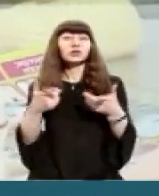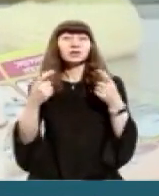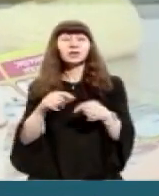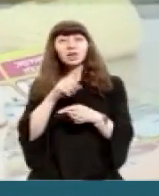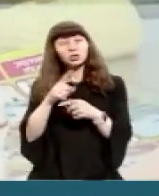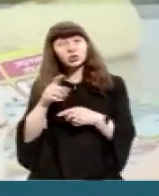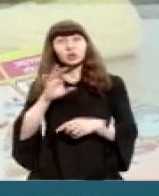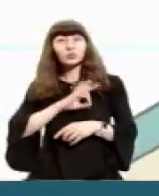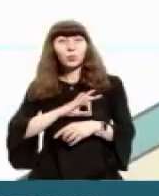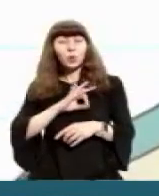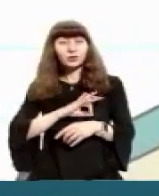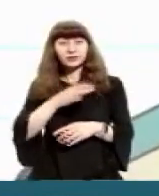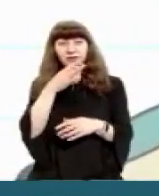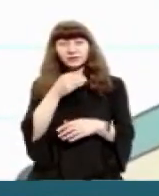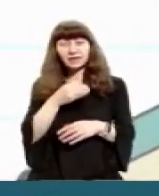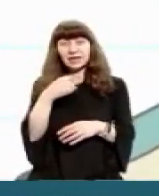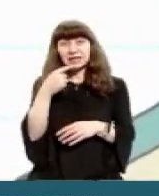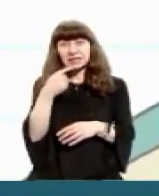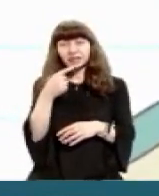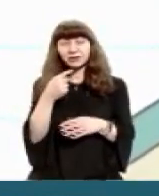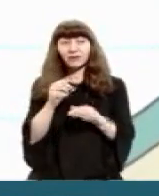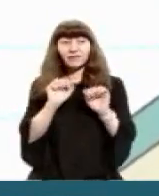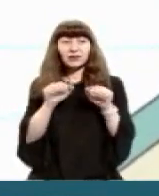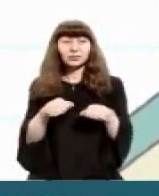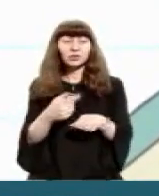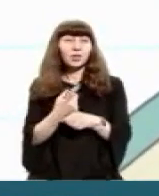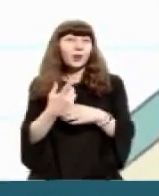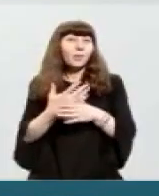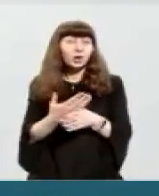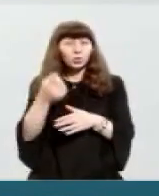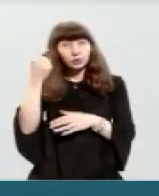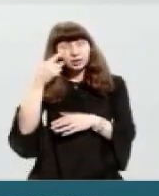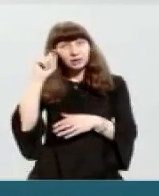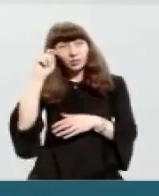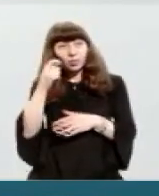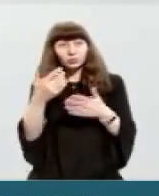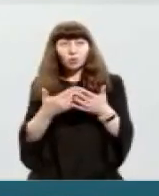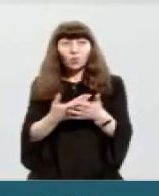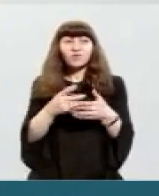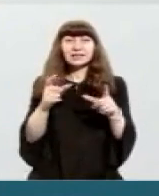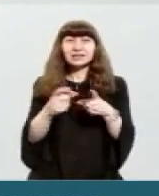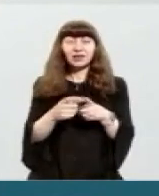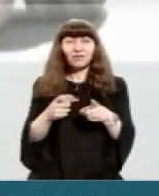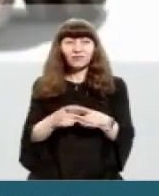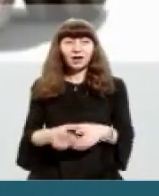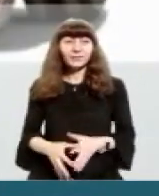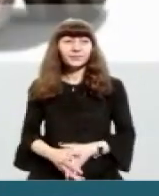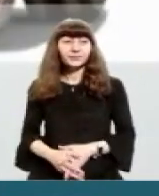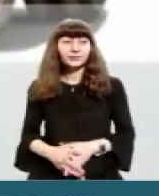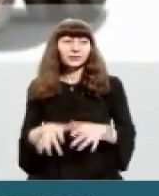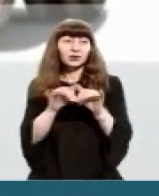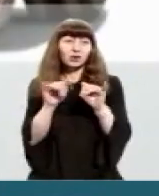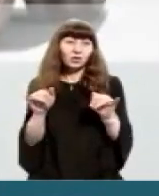свои языковые навыки. Такой подход не только помогает узнать и выучить новые слова и конструкции, но и